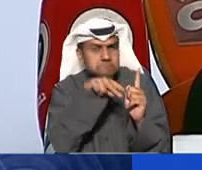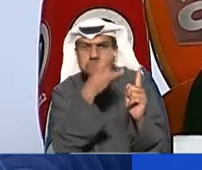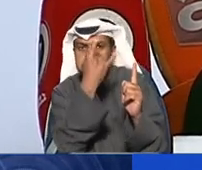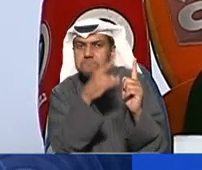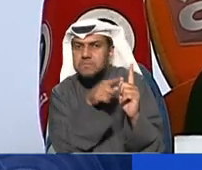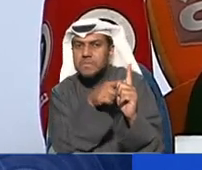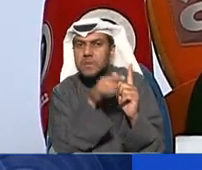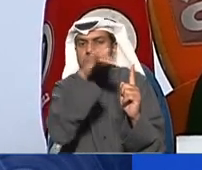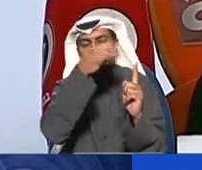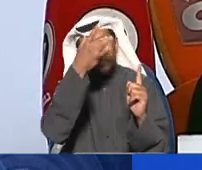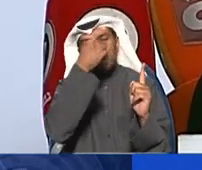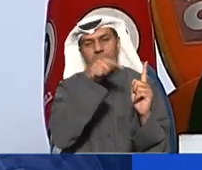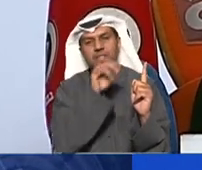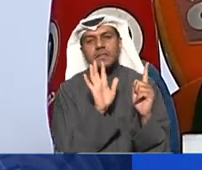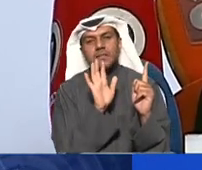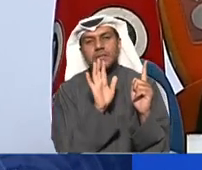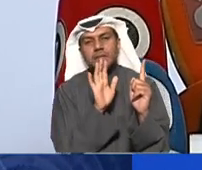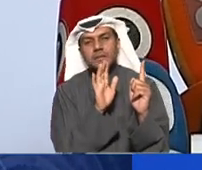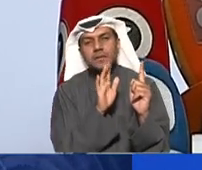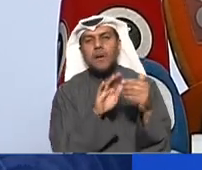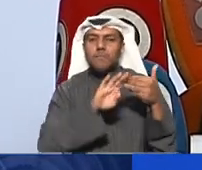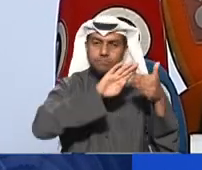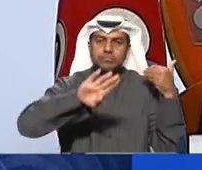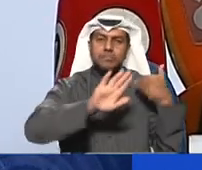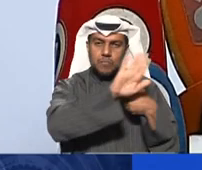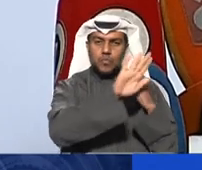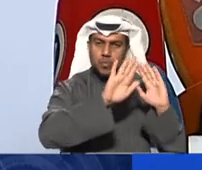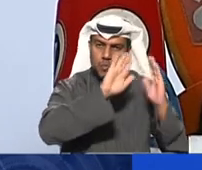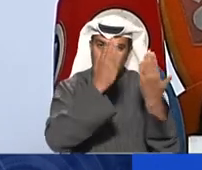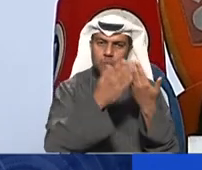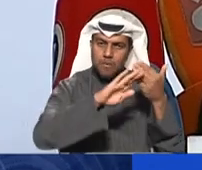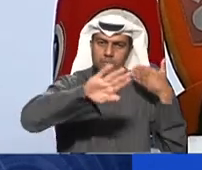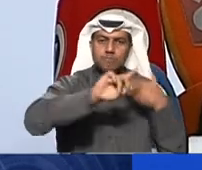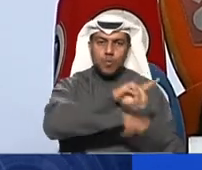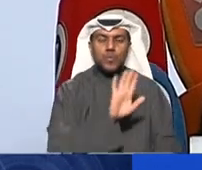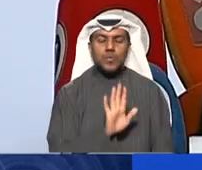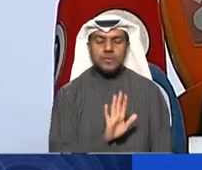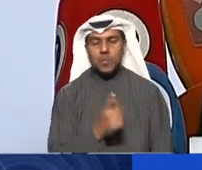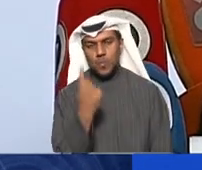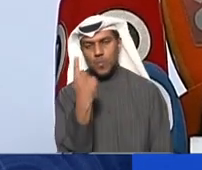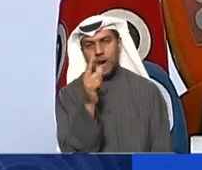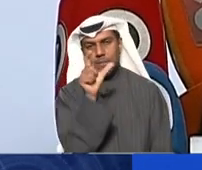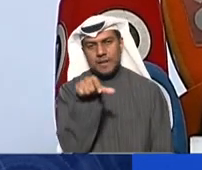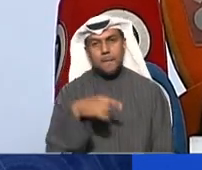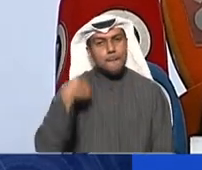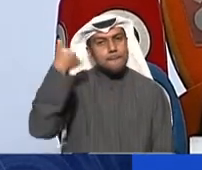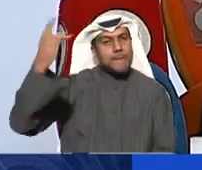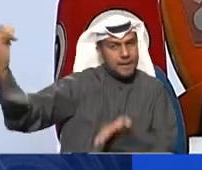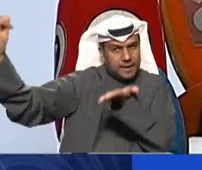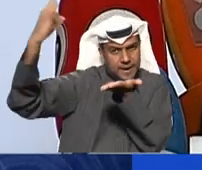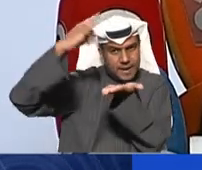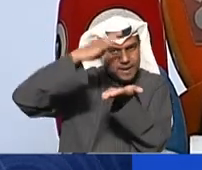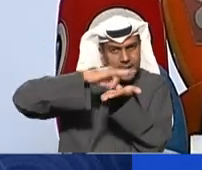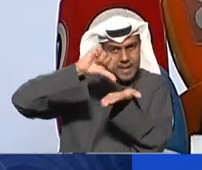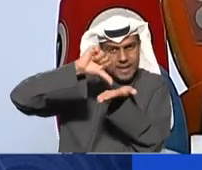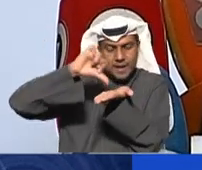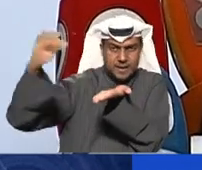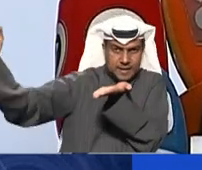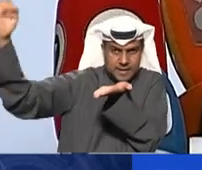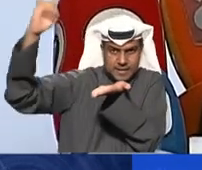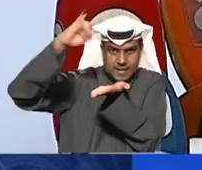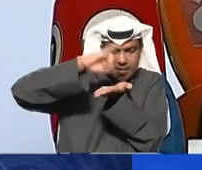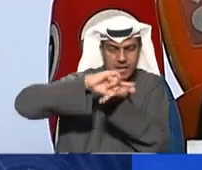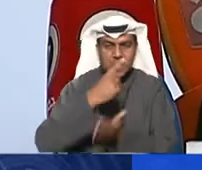جميع الحالات المؤكدة السابقة والتي تتلقى العلاج في المكان المخصص لذلك